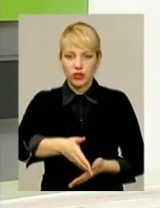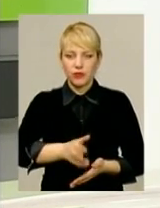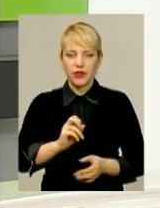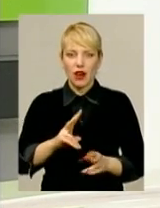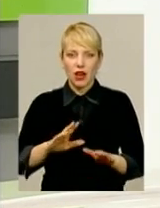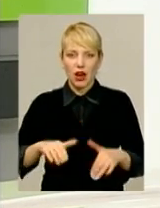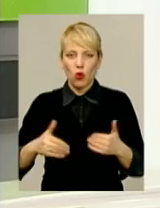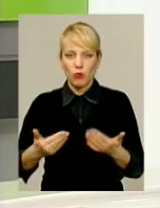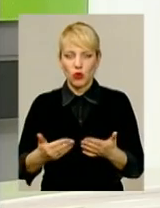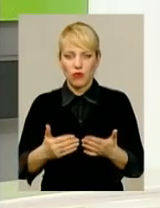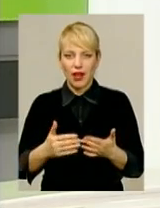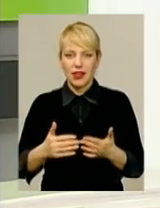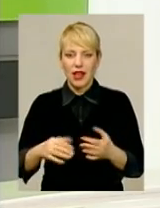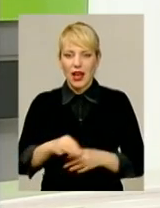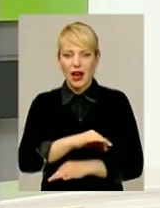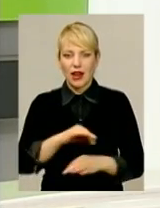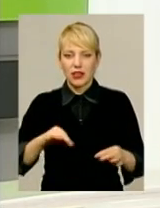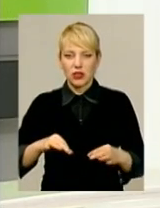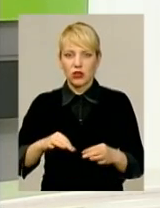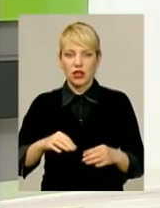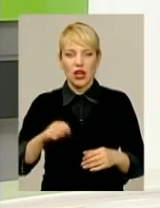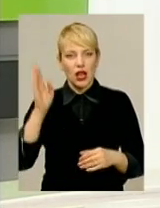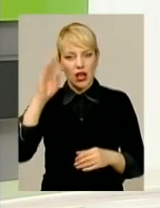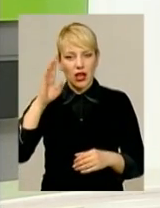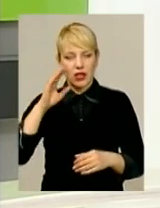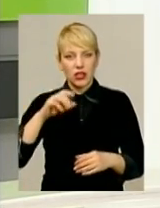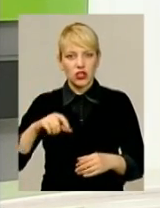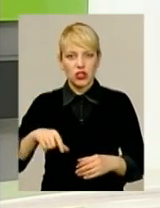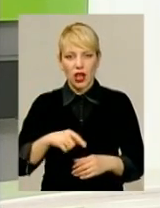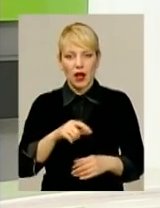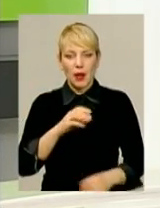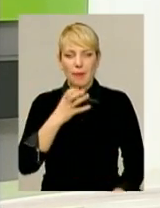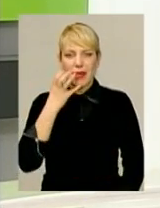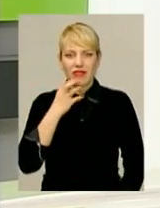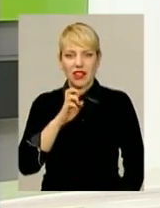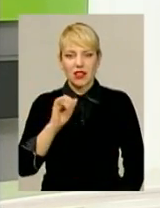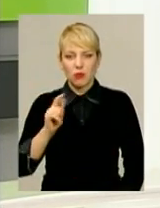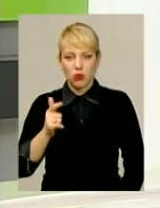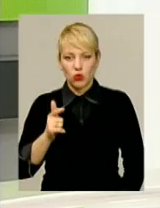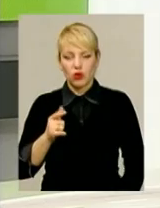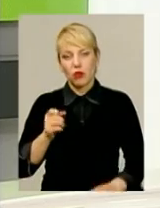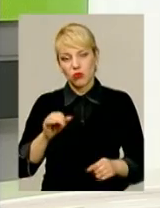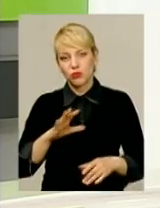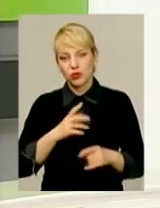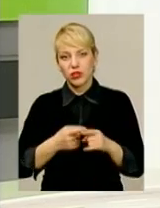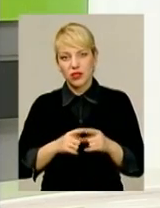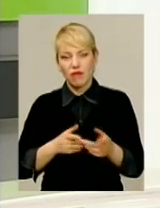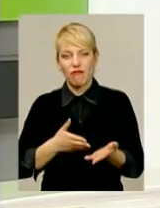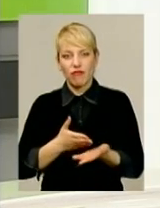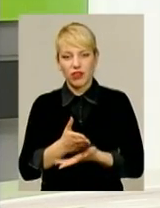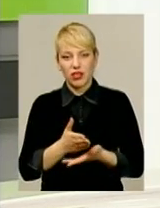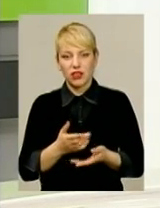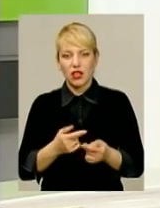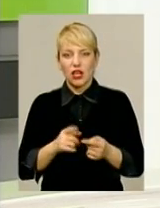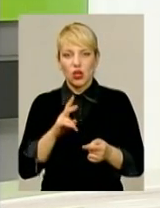колеги-архітектори, вздовж річки Південний Буг, набережної, аж прямо на Західну Окружну. Можливо, це вихід. Таким чином, ми б